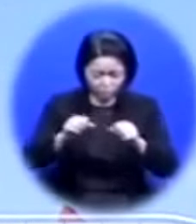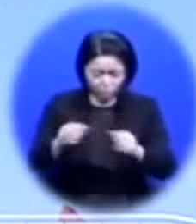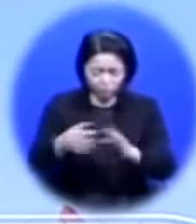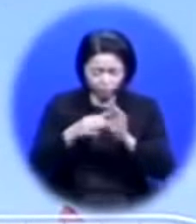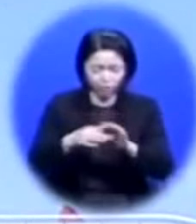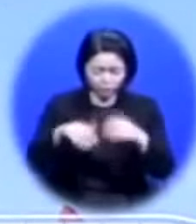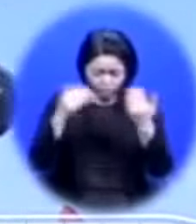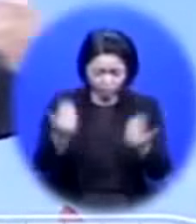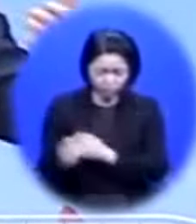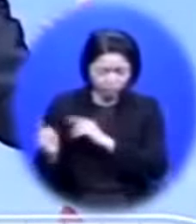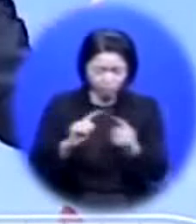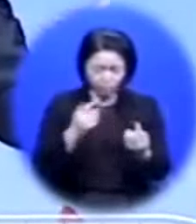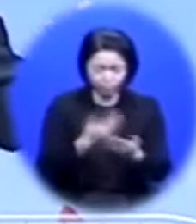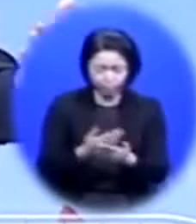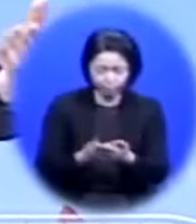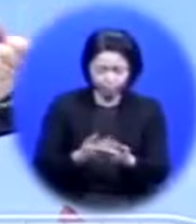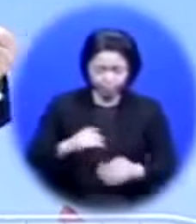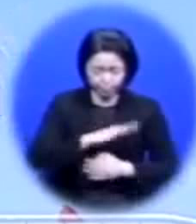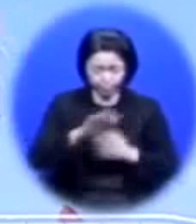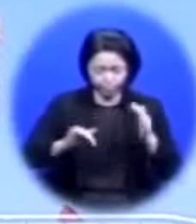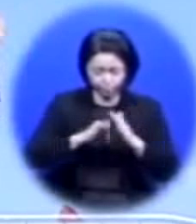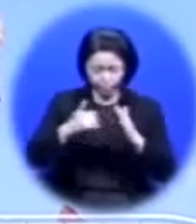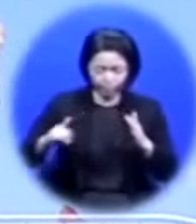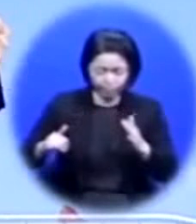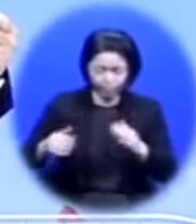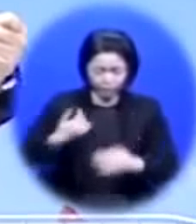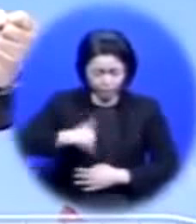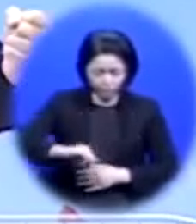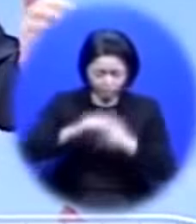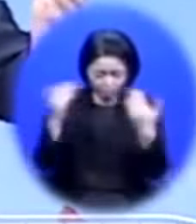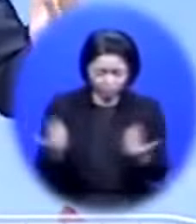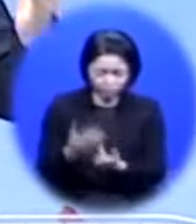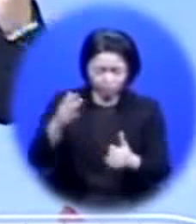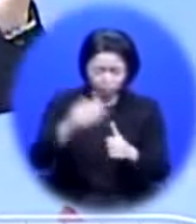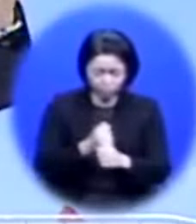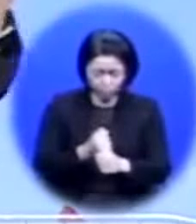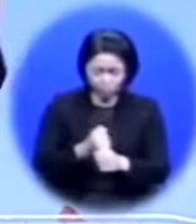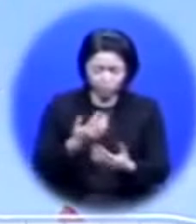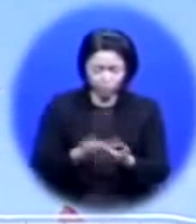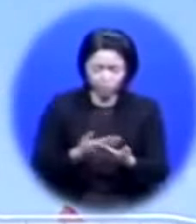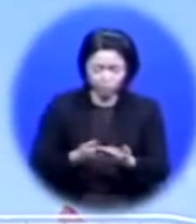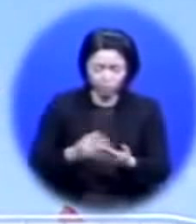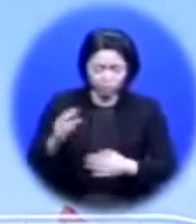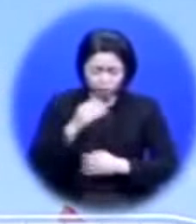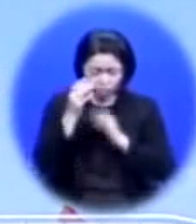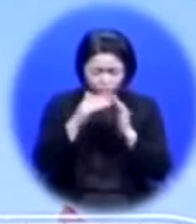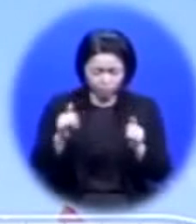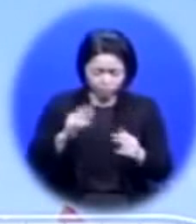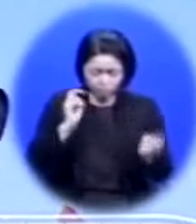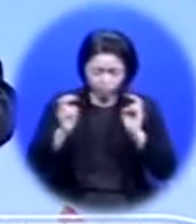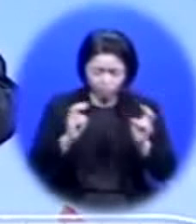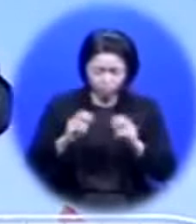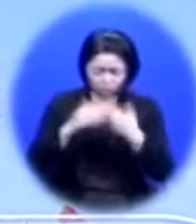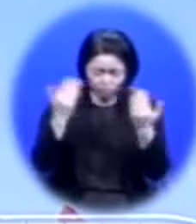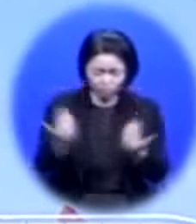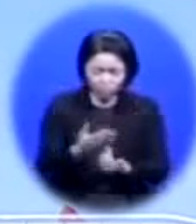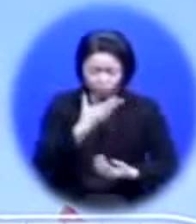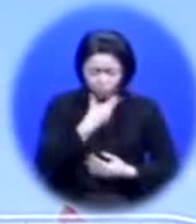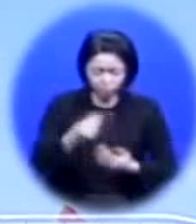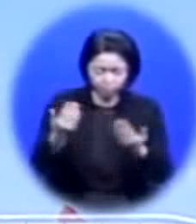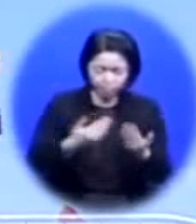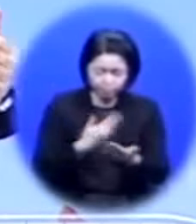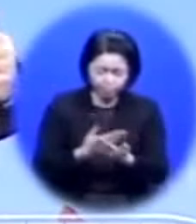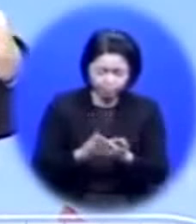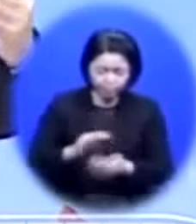하시고 우리의 가족들 자녀들 주님 붙들어 주시고 성도들의 기업에 복을 주소서 하나님 저희들이